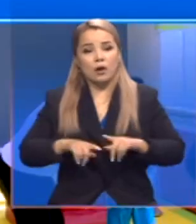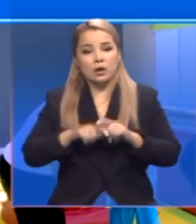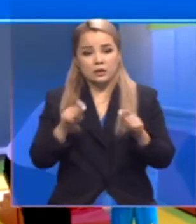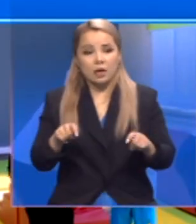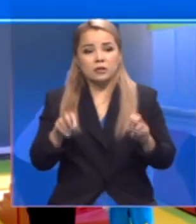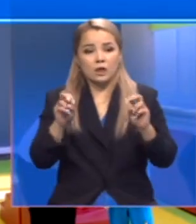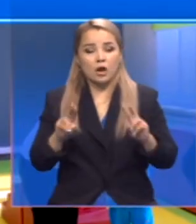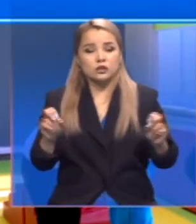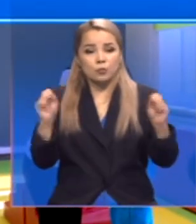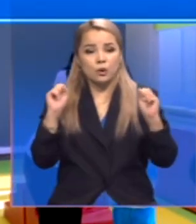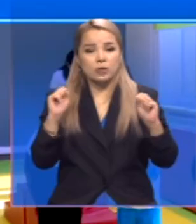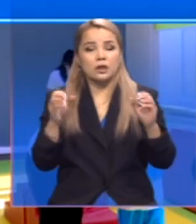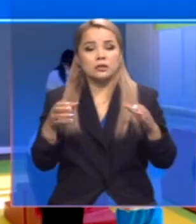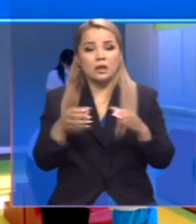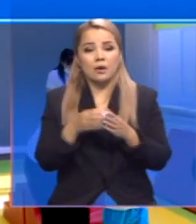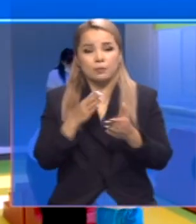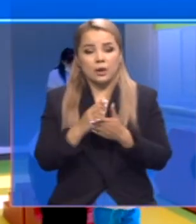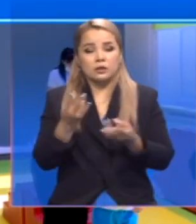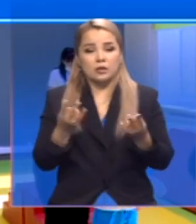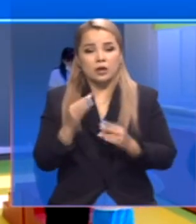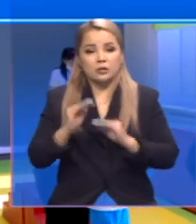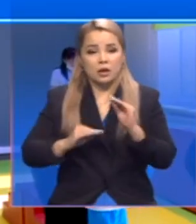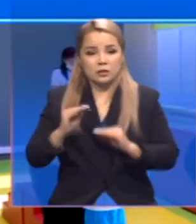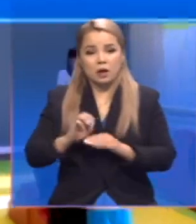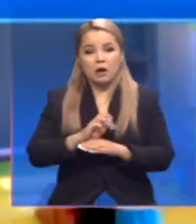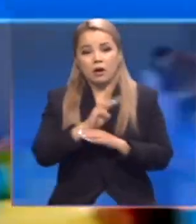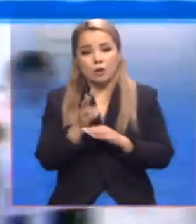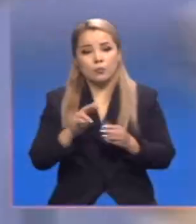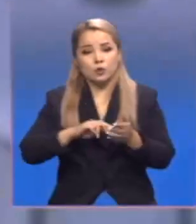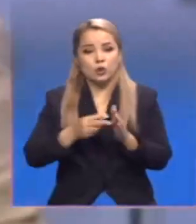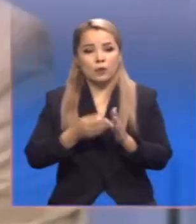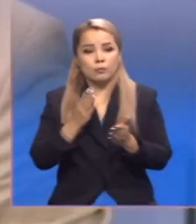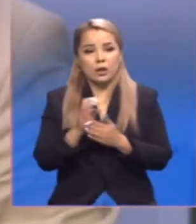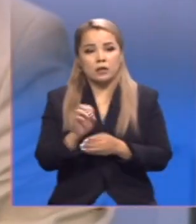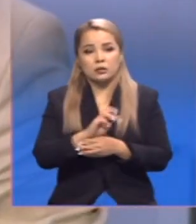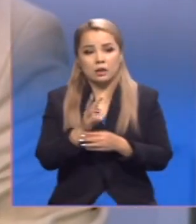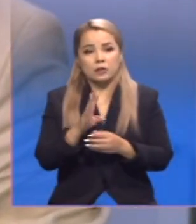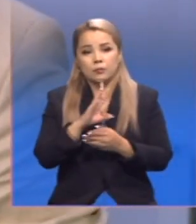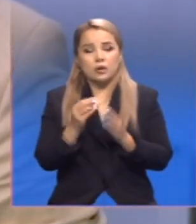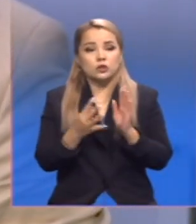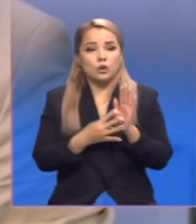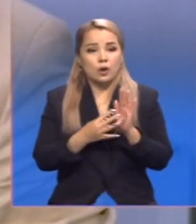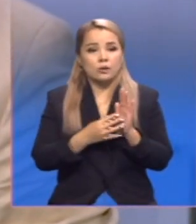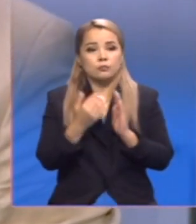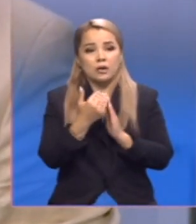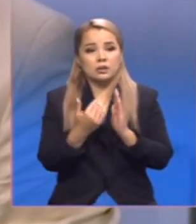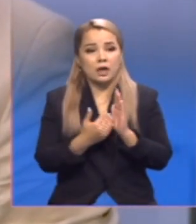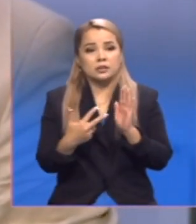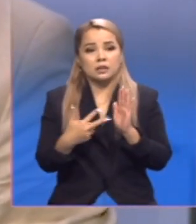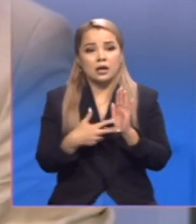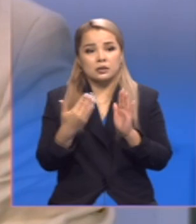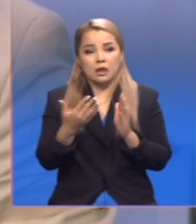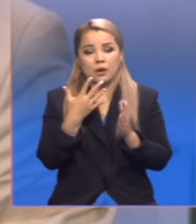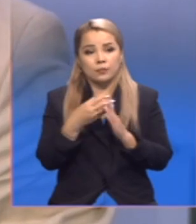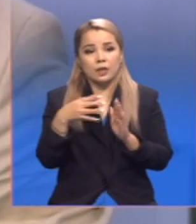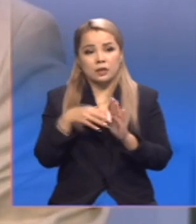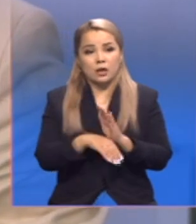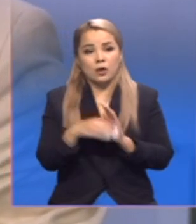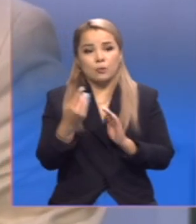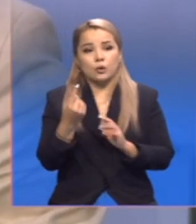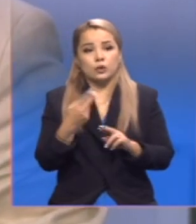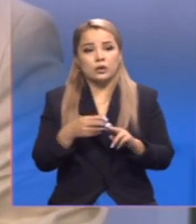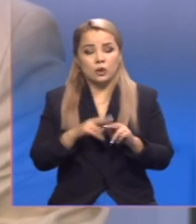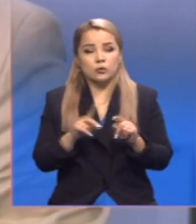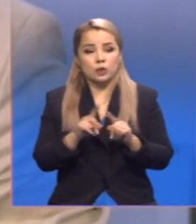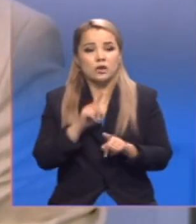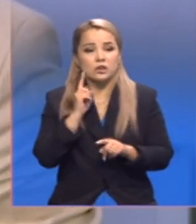балаларға арналған спорт залдарын керек жарақпен қамтамасыз ету сынды жобалар бар. 9 бағдарламаның 8-і балаларға арналған, біреуі ғана, оның ішінде